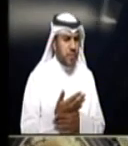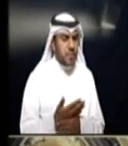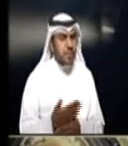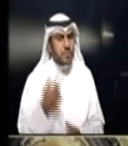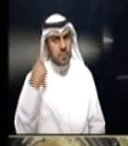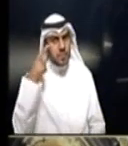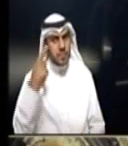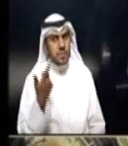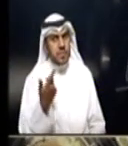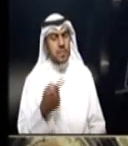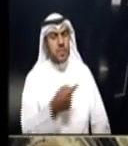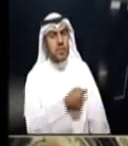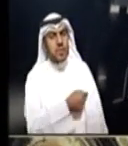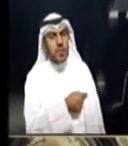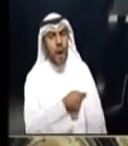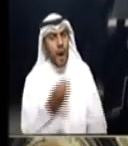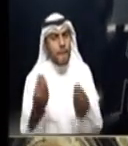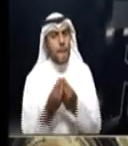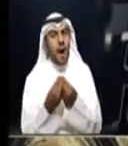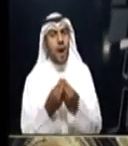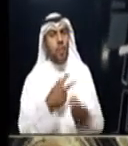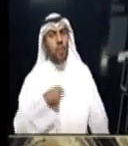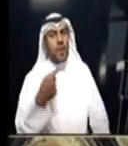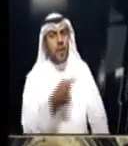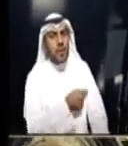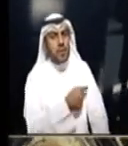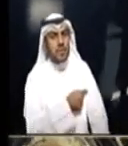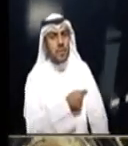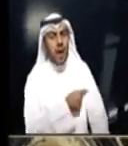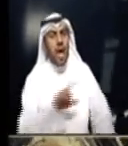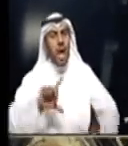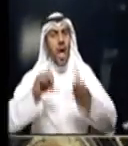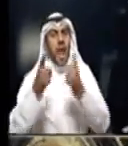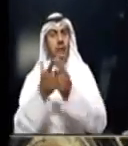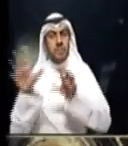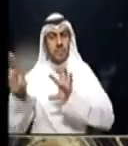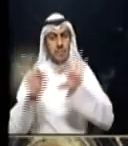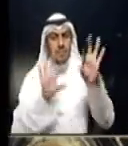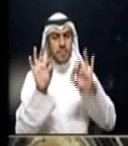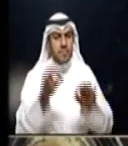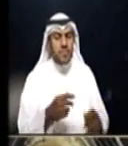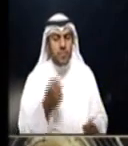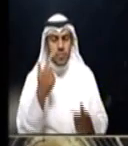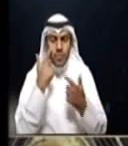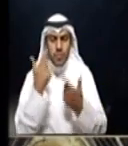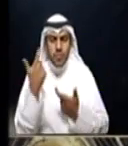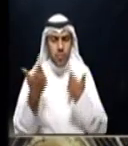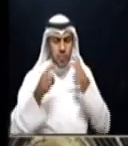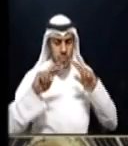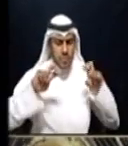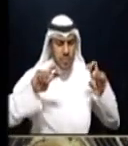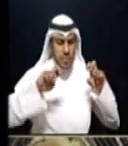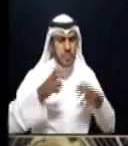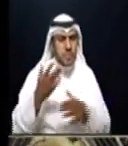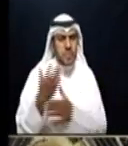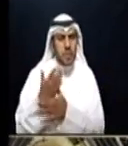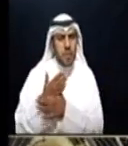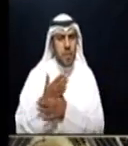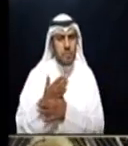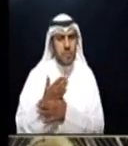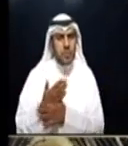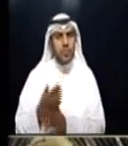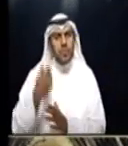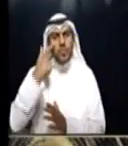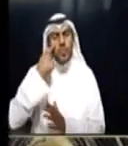بكل شفافية فور صدورها. ذكرت وزارة الدفاع في بيان عبر حسابها الرسمي على موقع التواصل